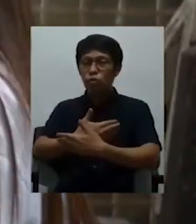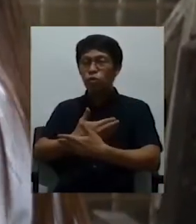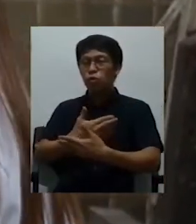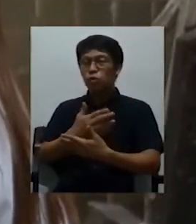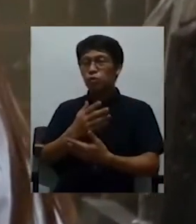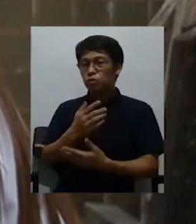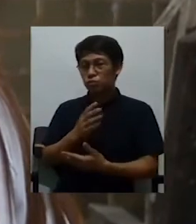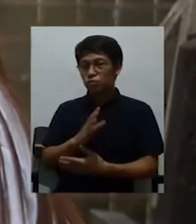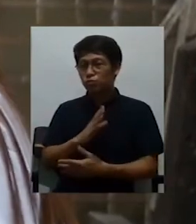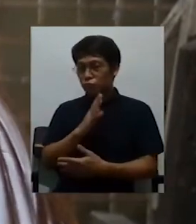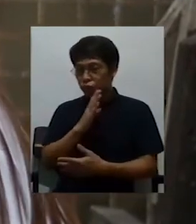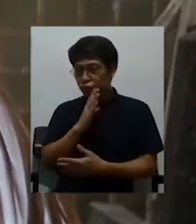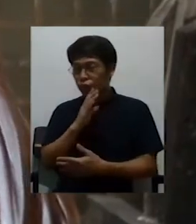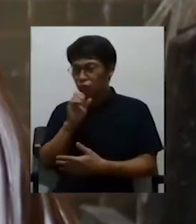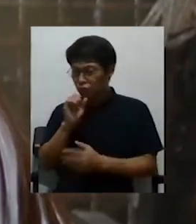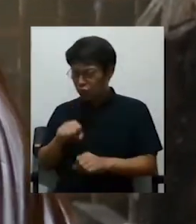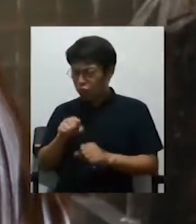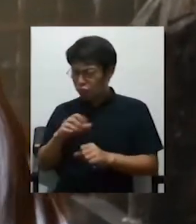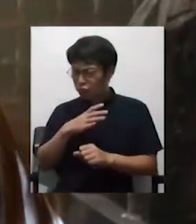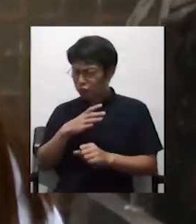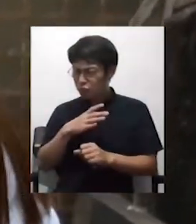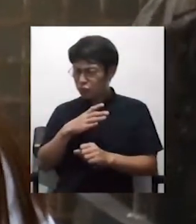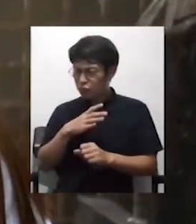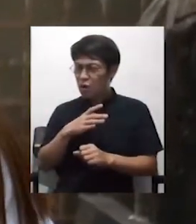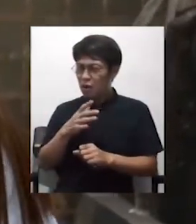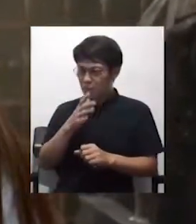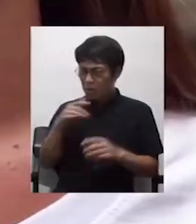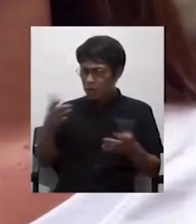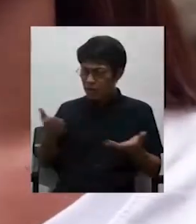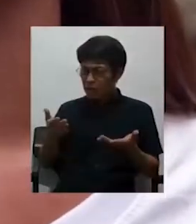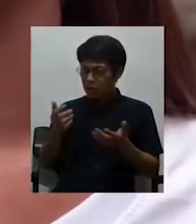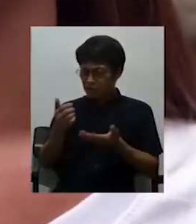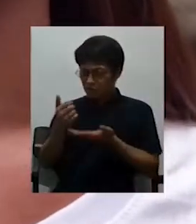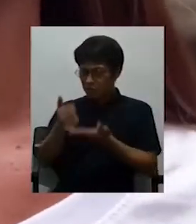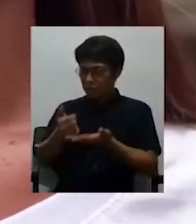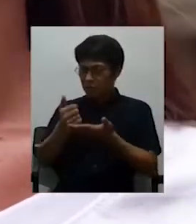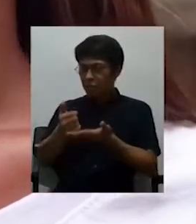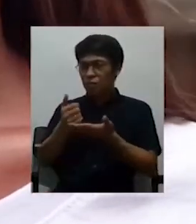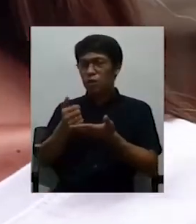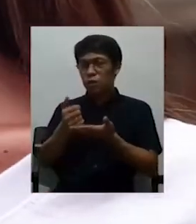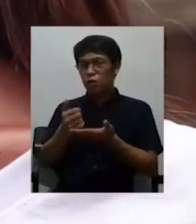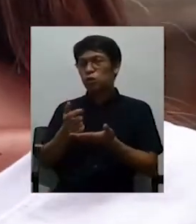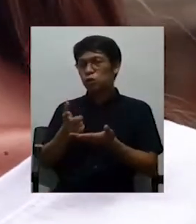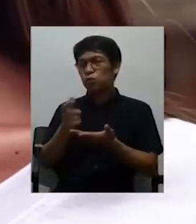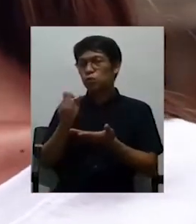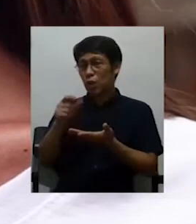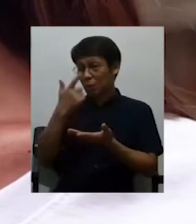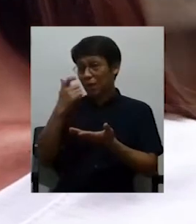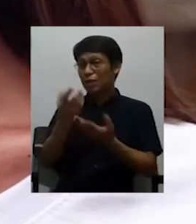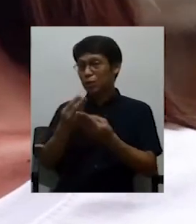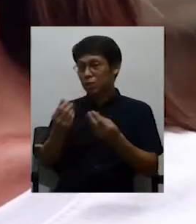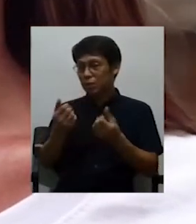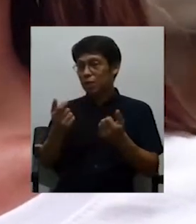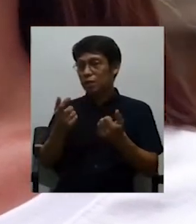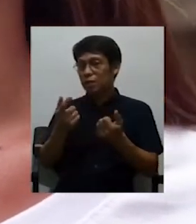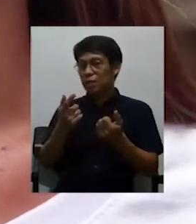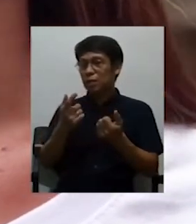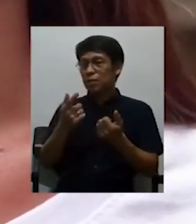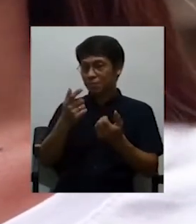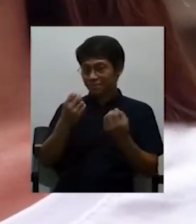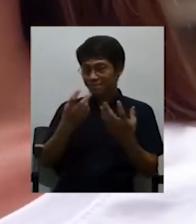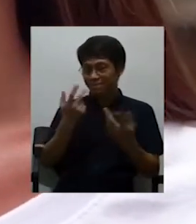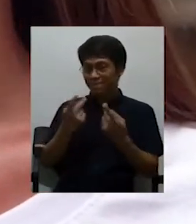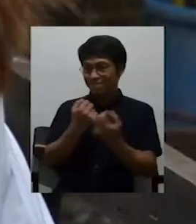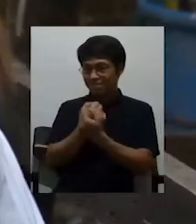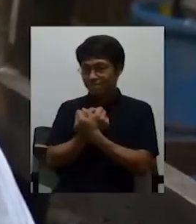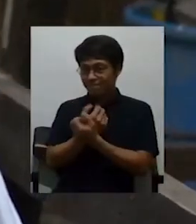niyayakap. Binubulungan sa ulo na, kaya mo yan na ako, nandito lang si mama. Nandito lang naman kami para sa'yo. Maraming